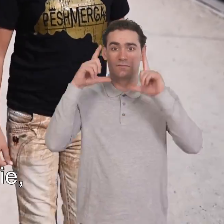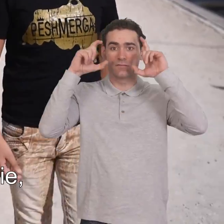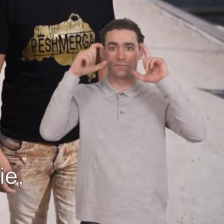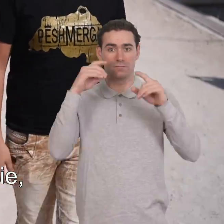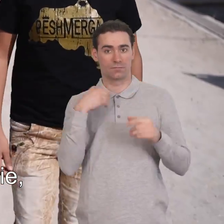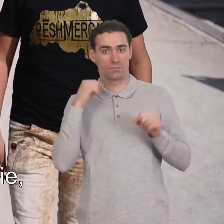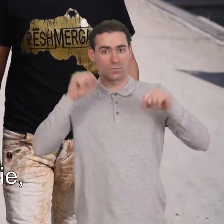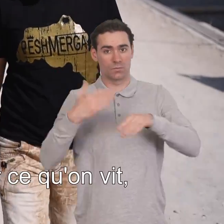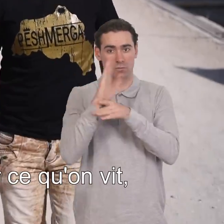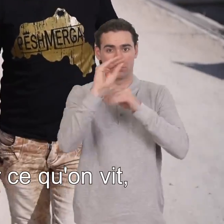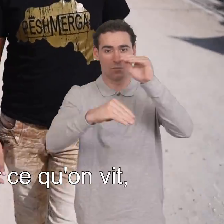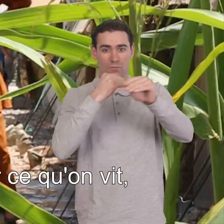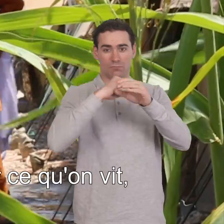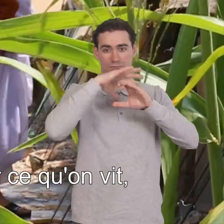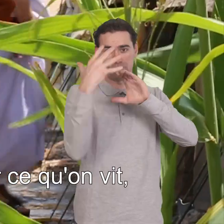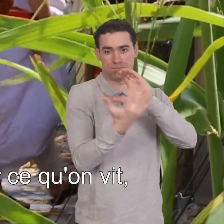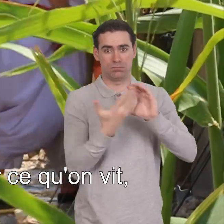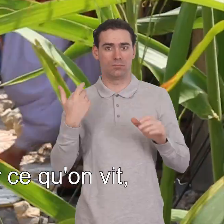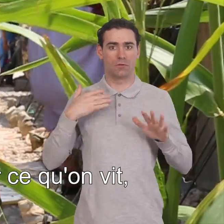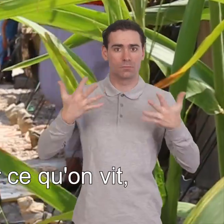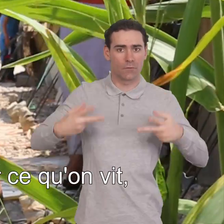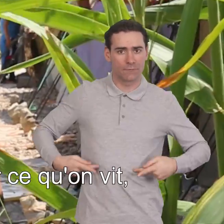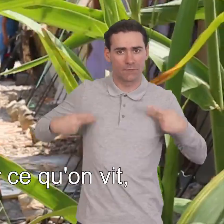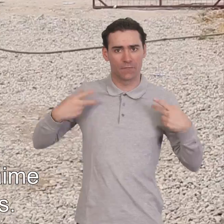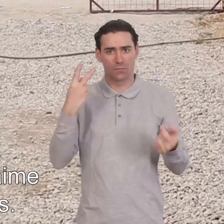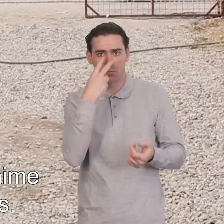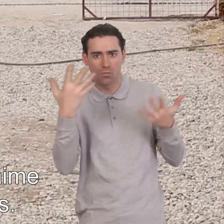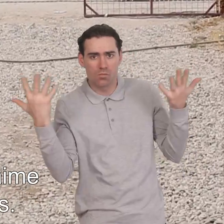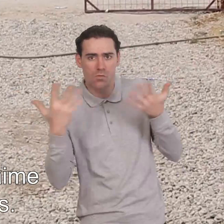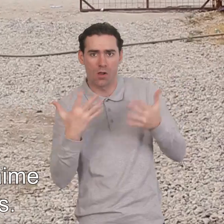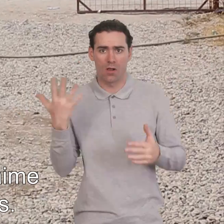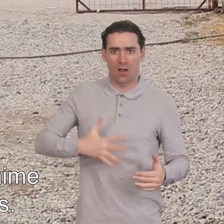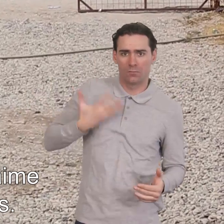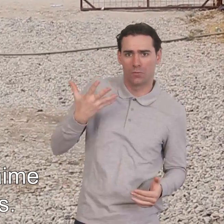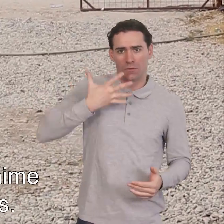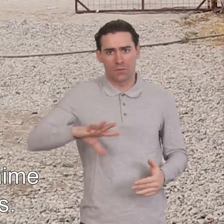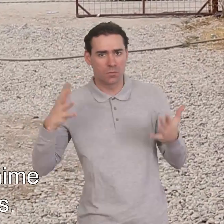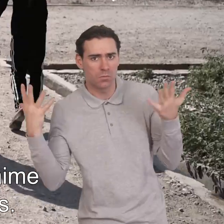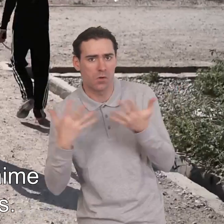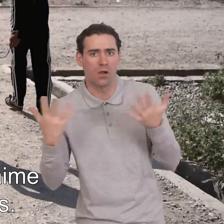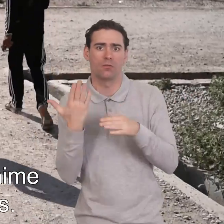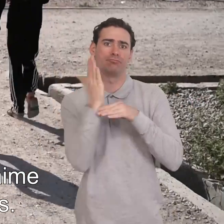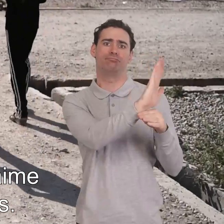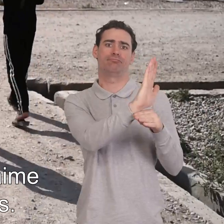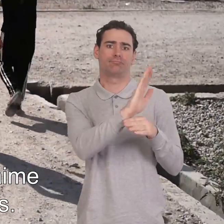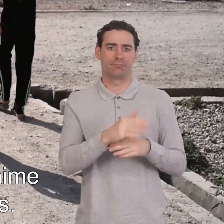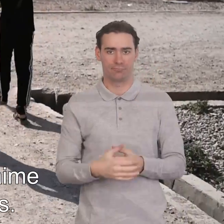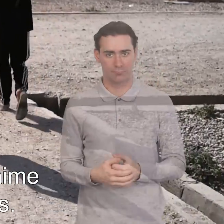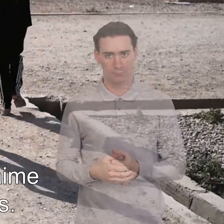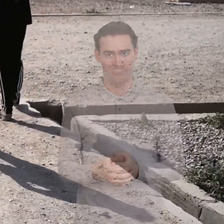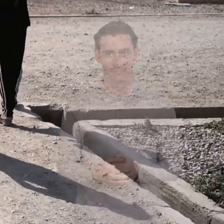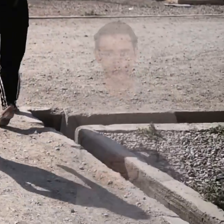Grâce à la photographie, on peut montrer au monde entier ce qu'on vit, ce qu'on voit, ce qu'on aime et ce qu'on n'aime pas.